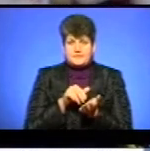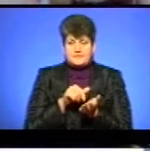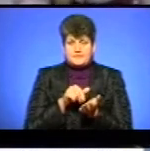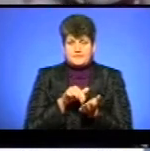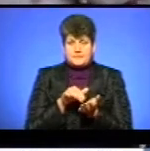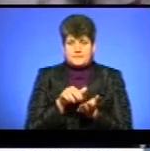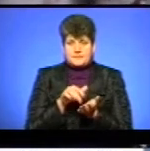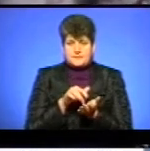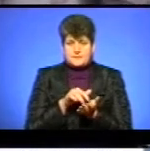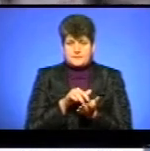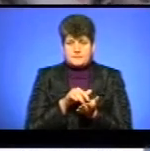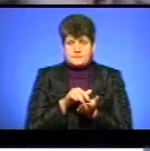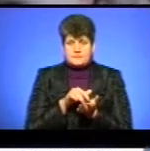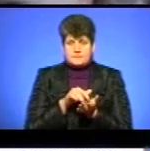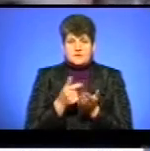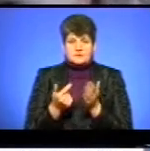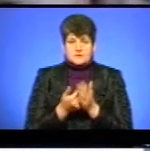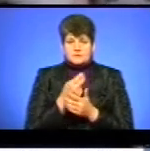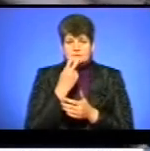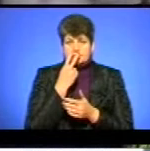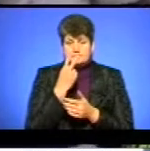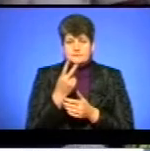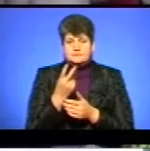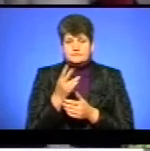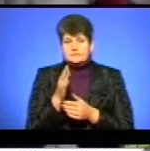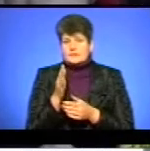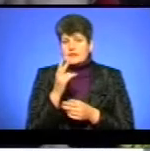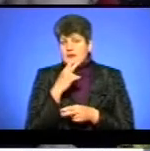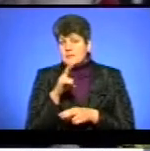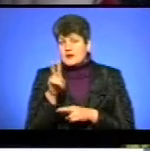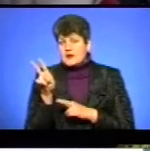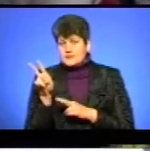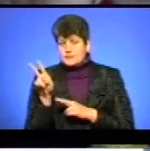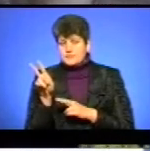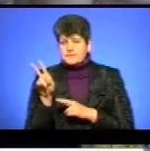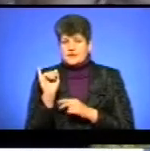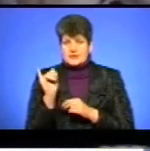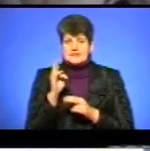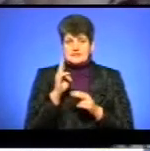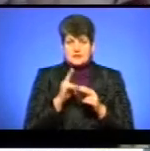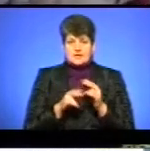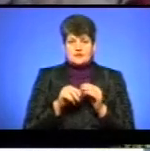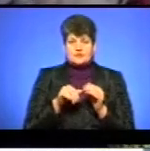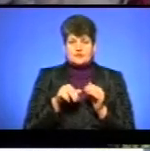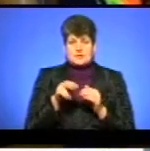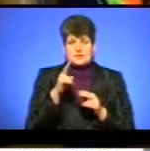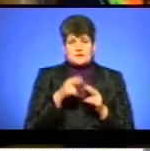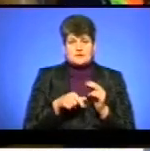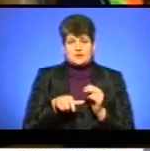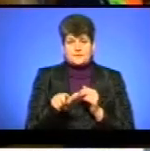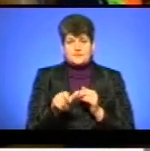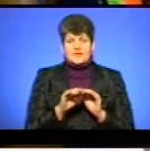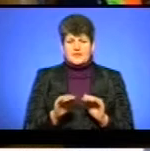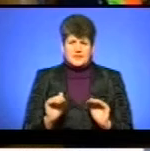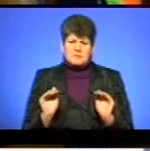переходу і треба знову подивитися направо, а тоді вже закінчувати рух пішоходу. Маленькі